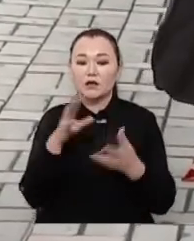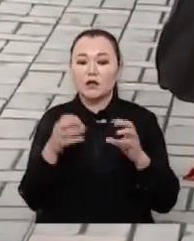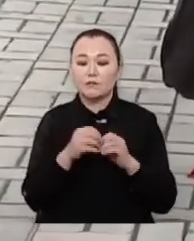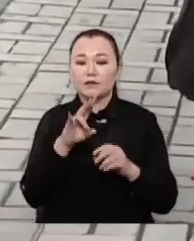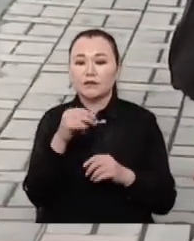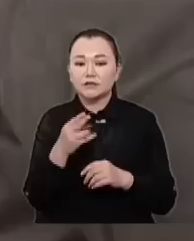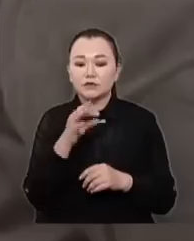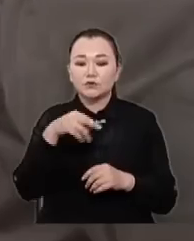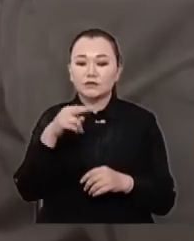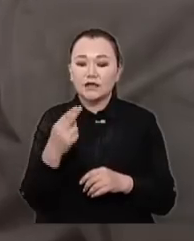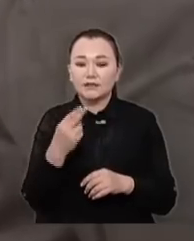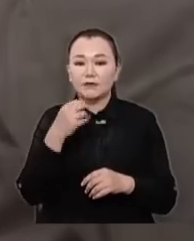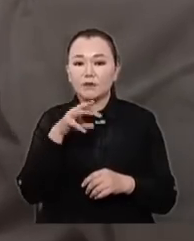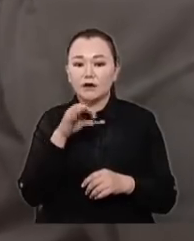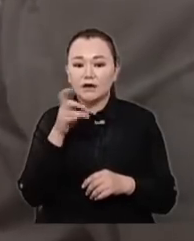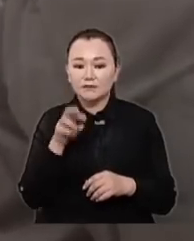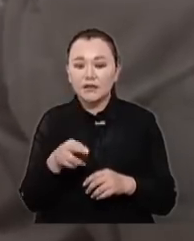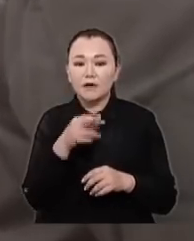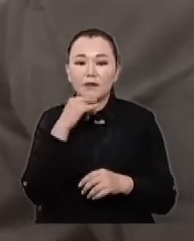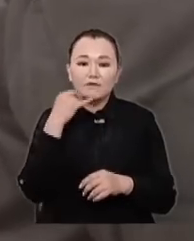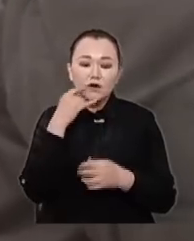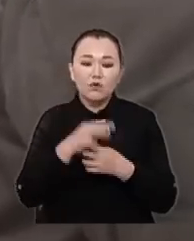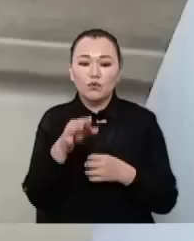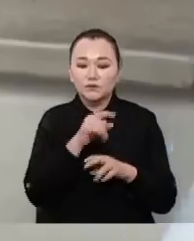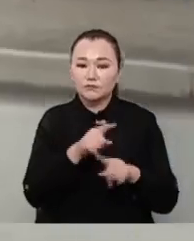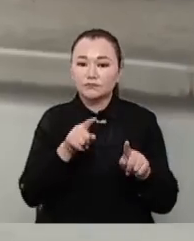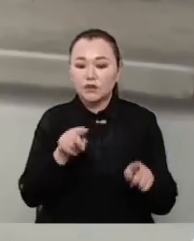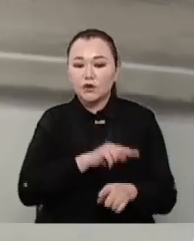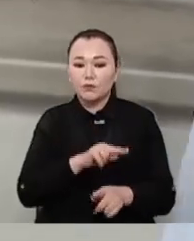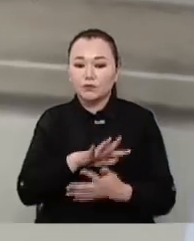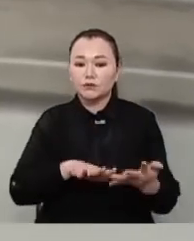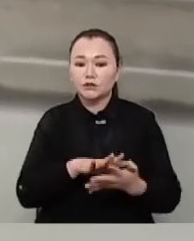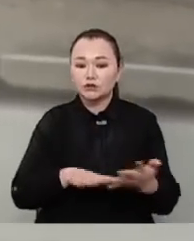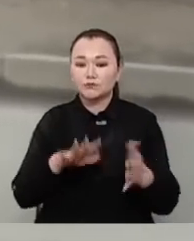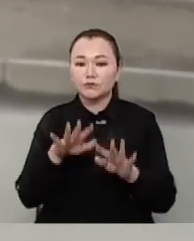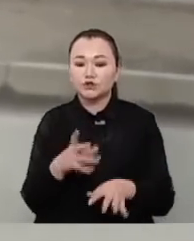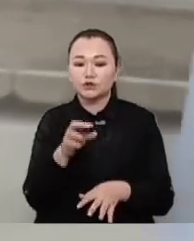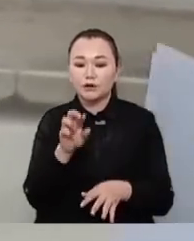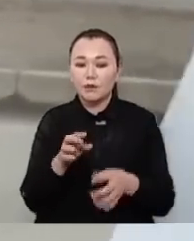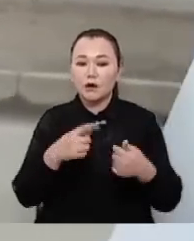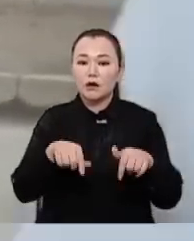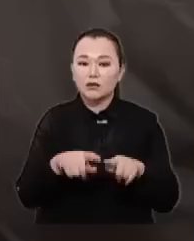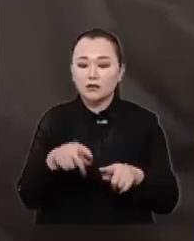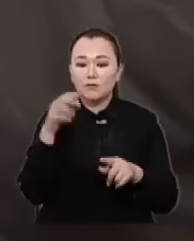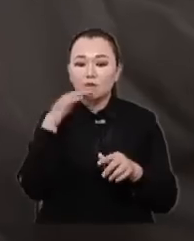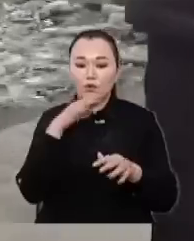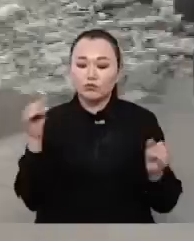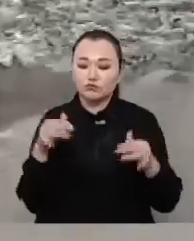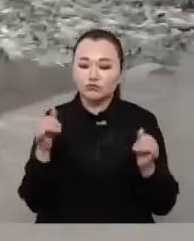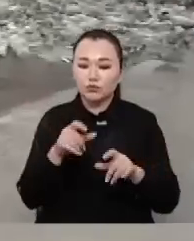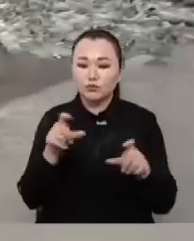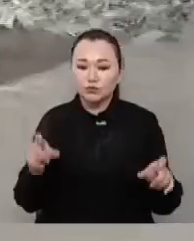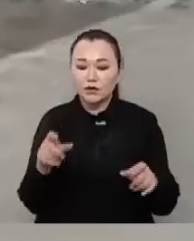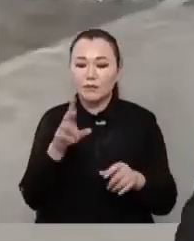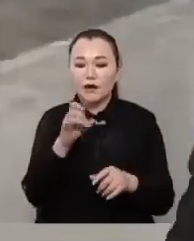Жалпыұлттық социал-демократтардың Павлодар облысындағы үгіт насихат жұмыстары жалғасып жатыр. Өңірлік штаб мүшелері тұрғындар көп шоғырланатын орындарға